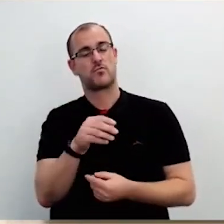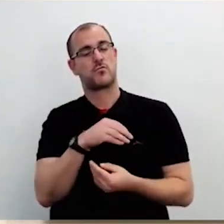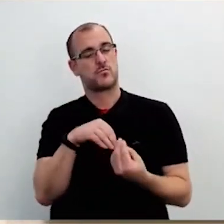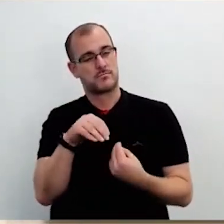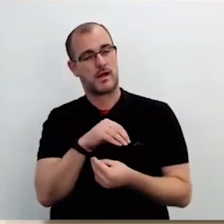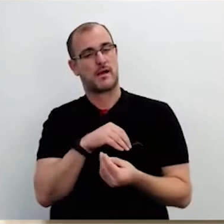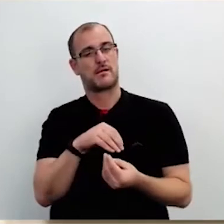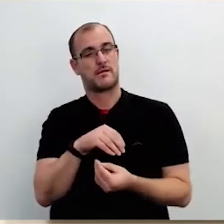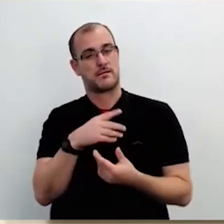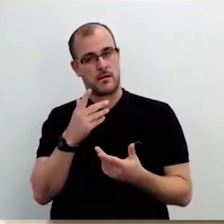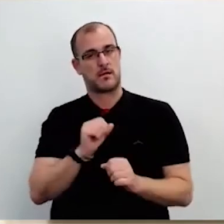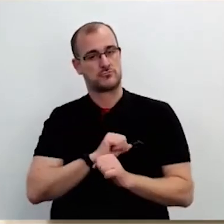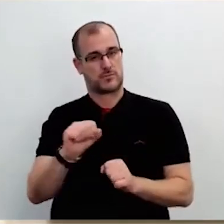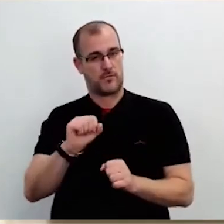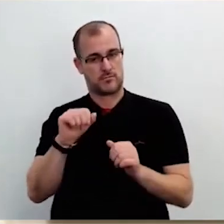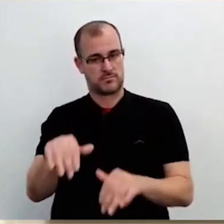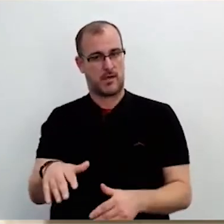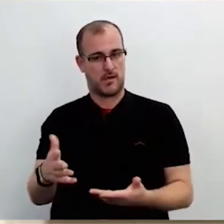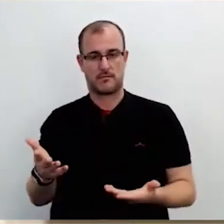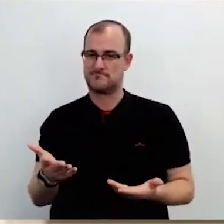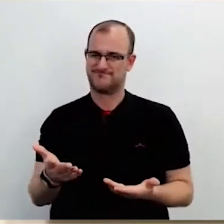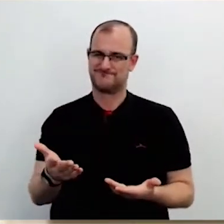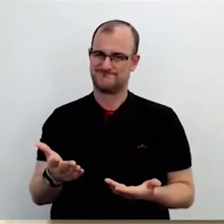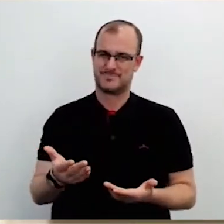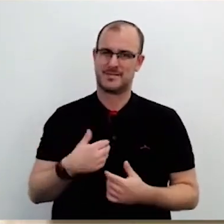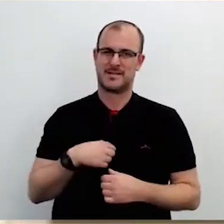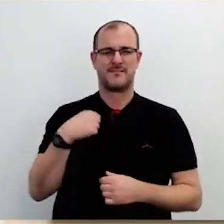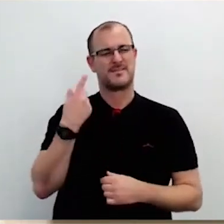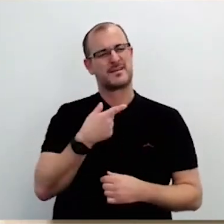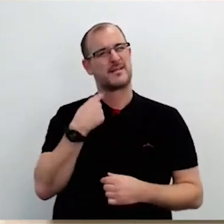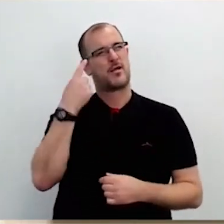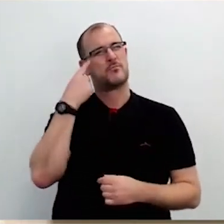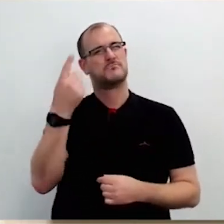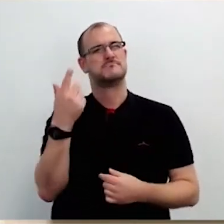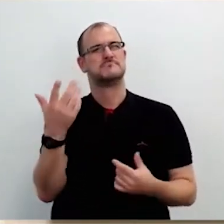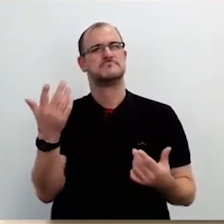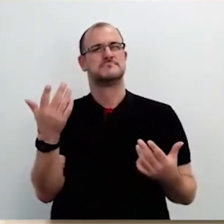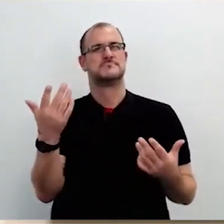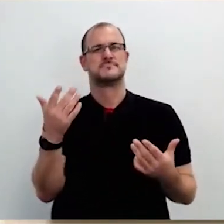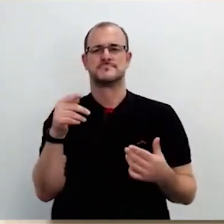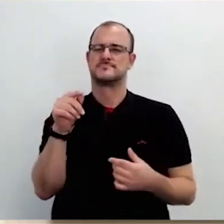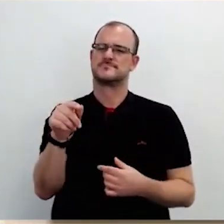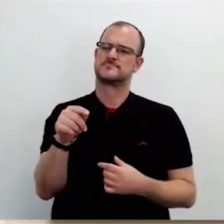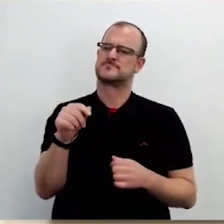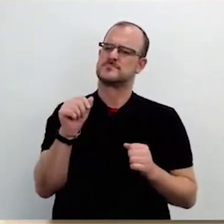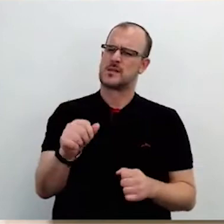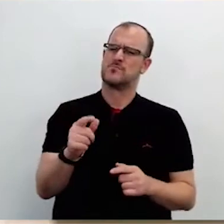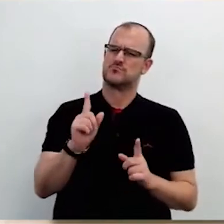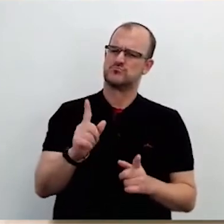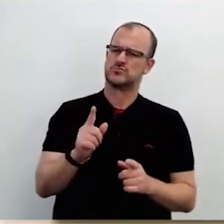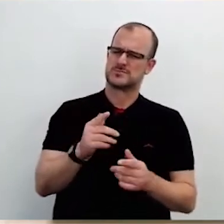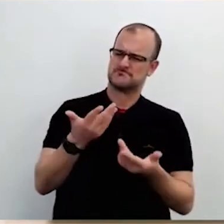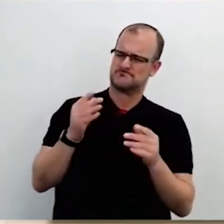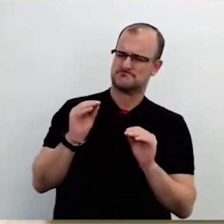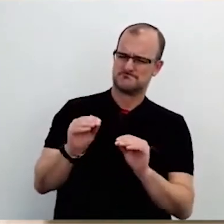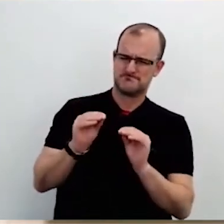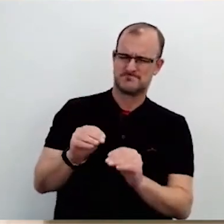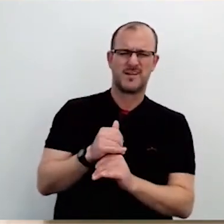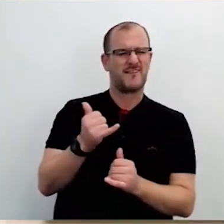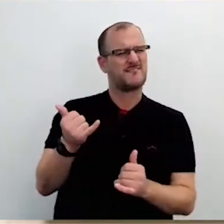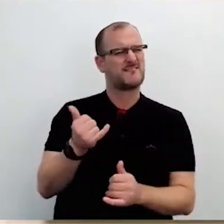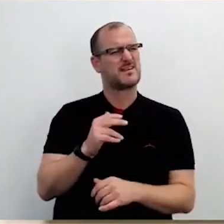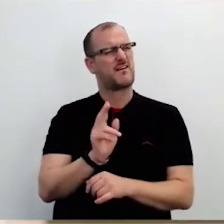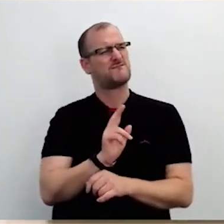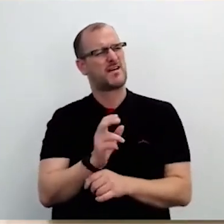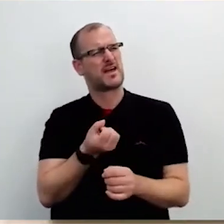Umgang dadurch gewährleistet ist. Und wir glauben, dass man auch hier schulen muss, wie erkenne ich eigentlich Fake